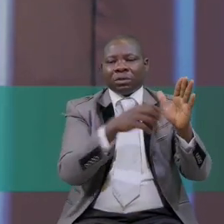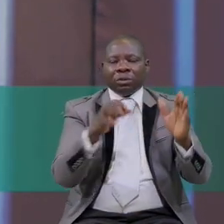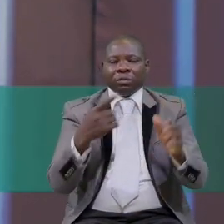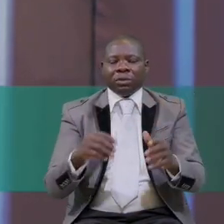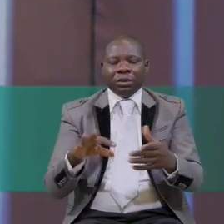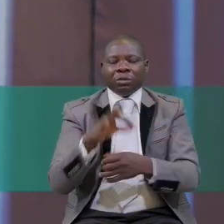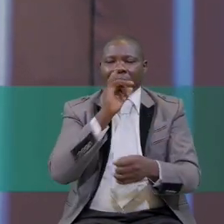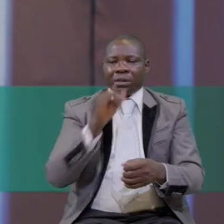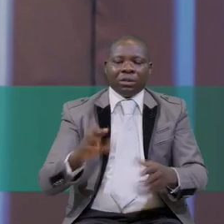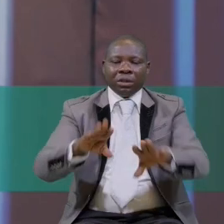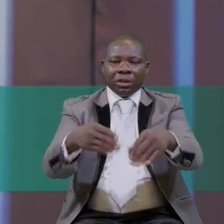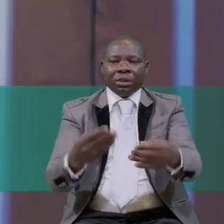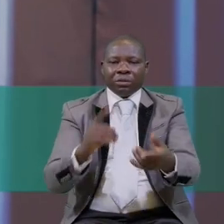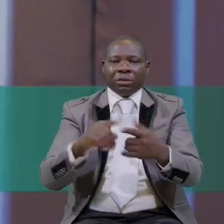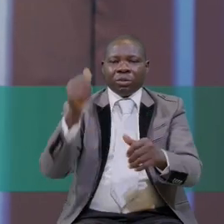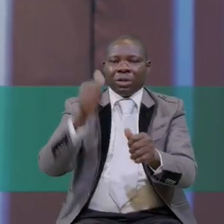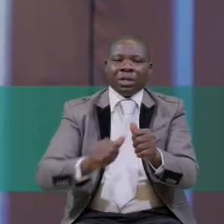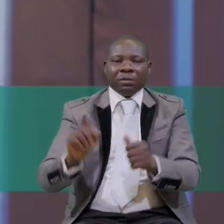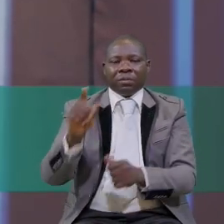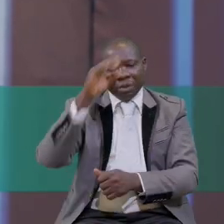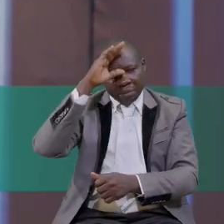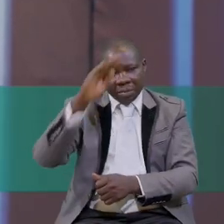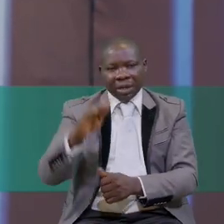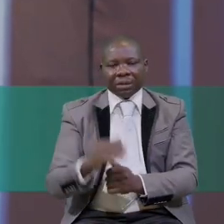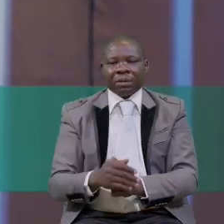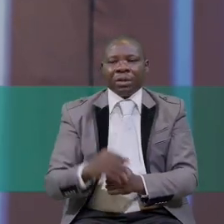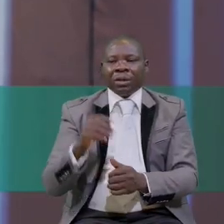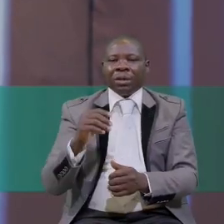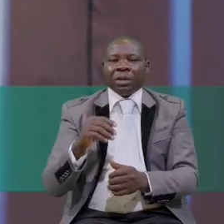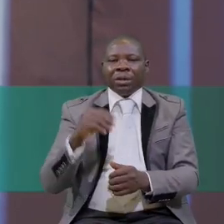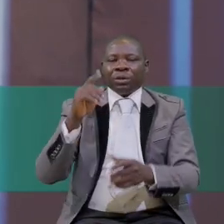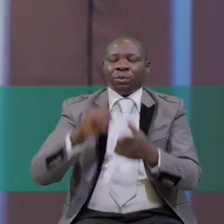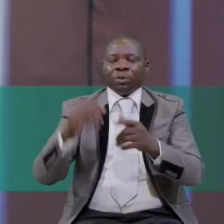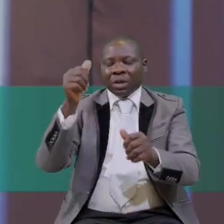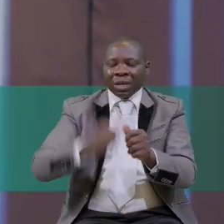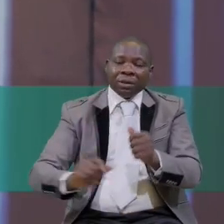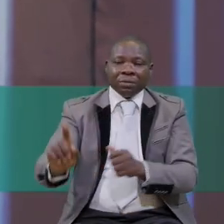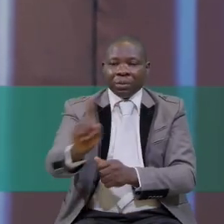Or, à chacun, la manifestation de l'Esprit est donnée pour l'utilité,